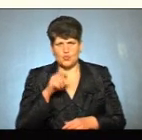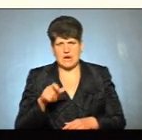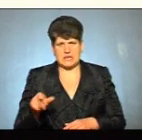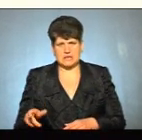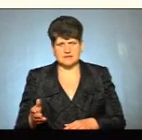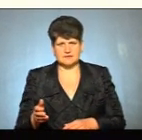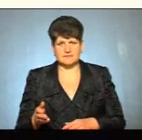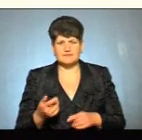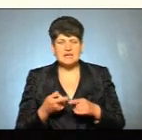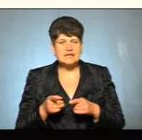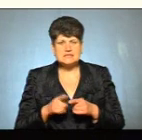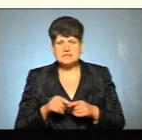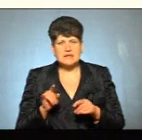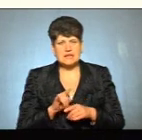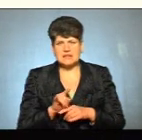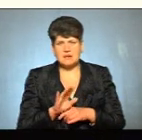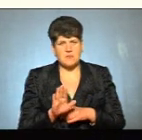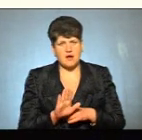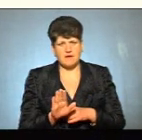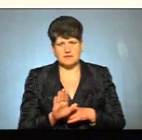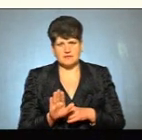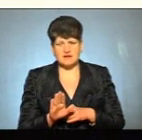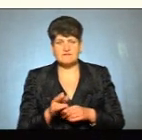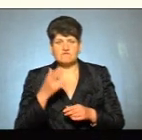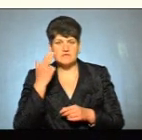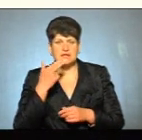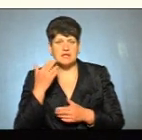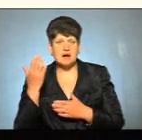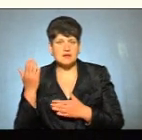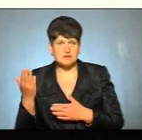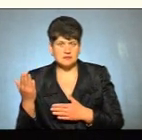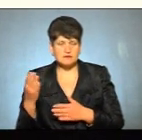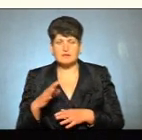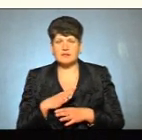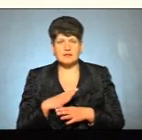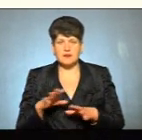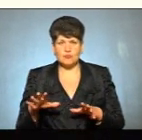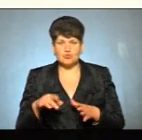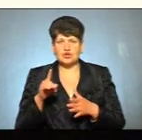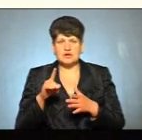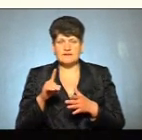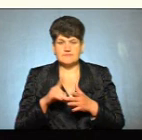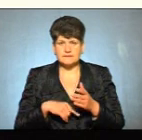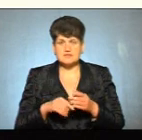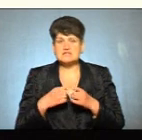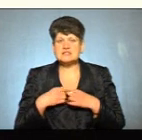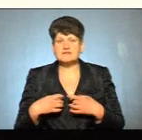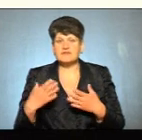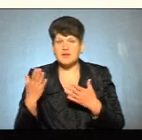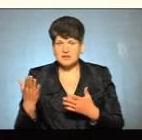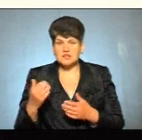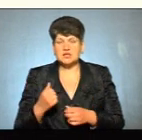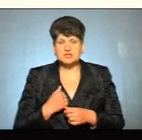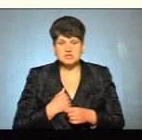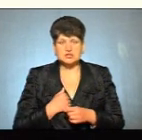Це неправда, тому що в Італії не було релігійних свят, і, на жаль, інфекція